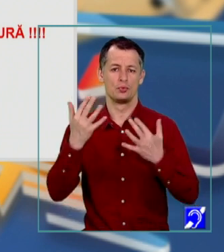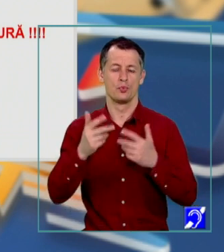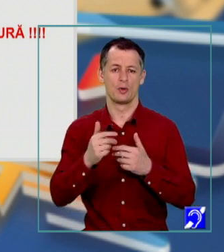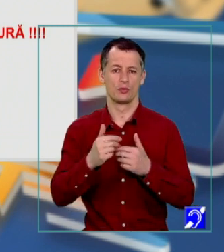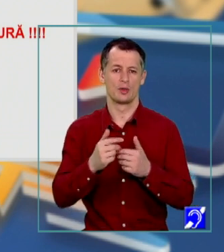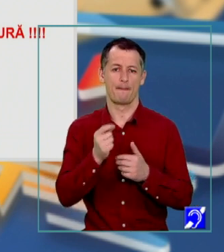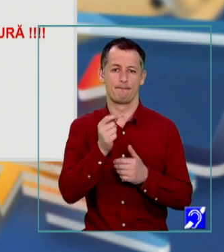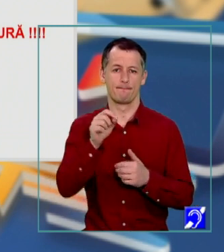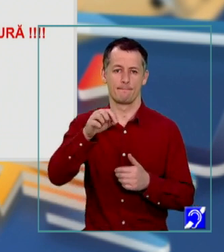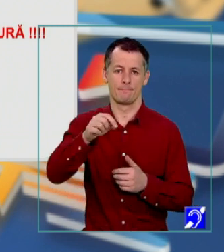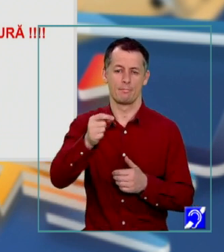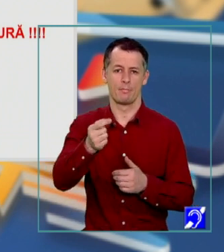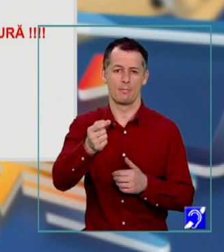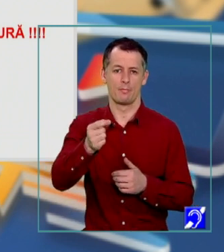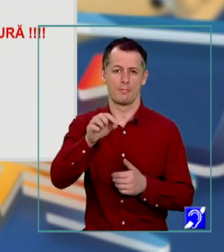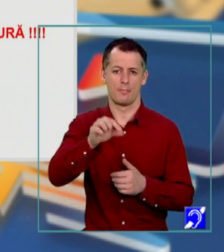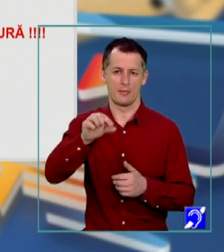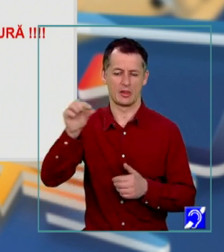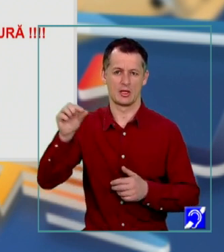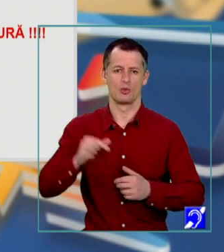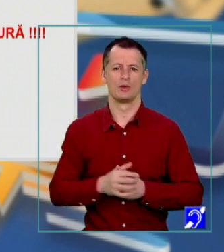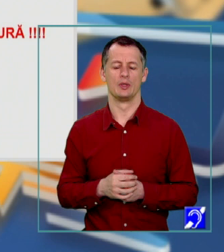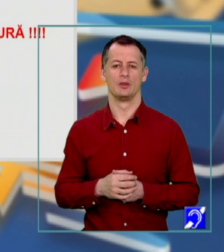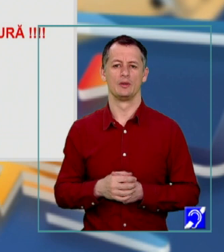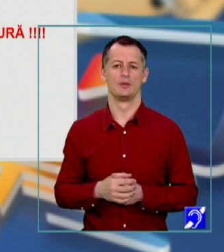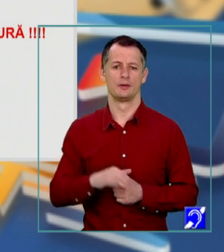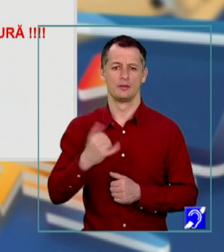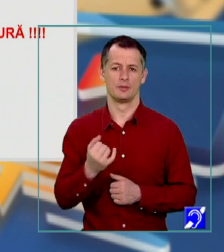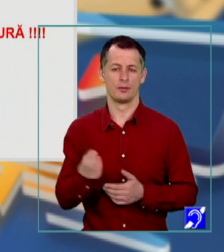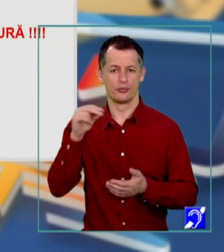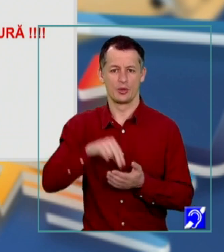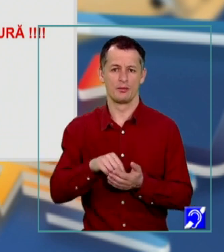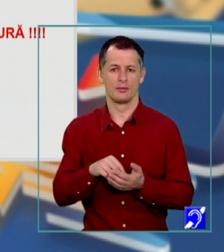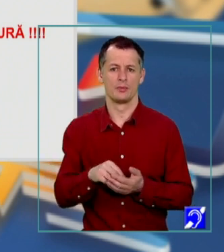particule supra numărului Avogadro, o să pun în paranteză